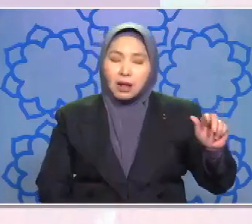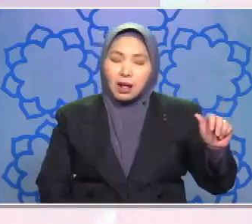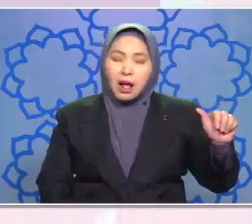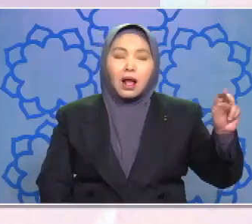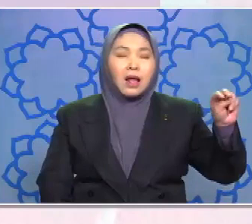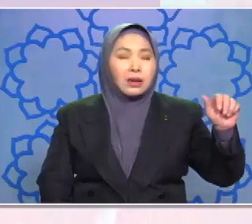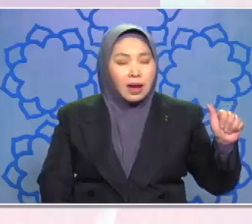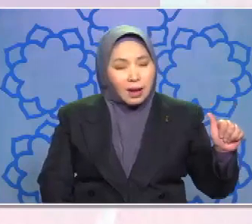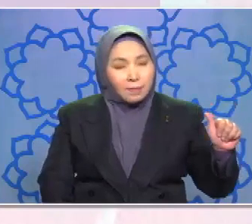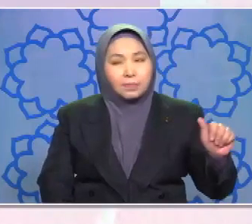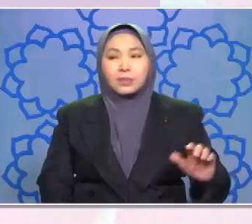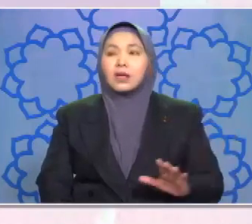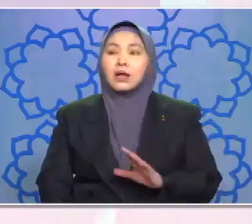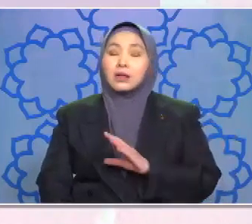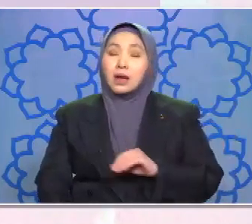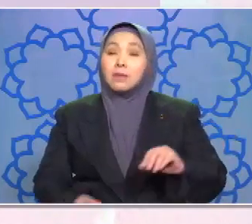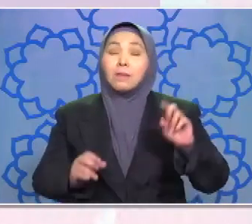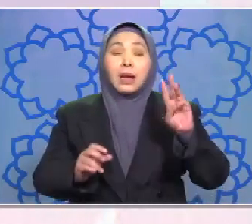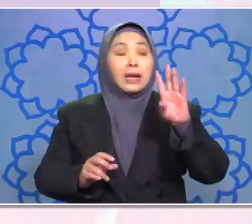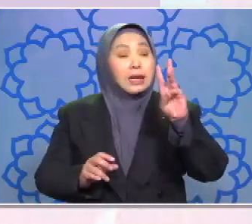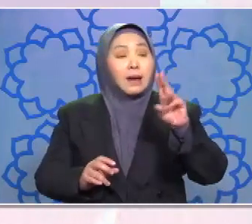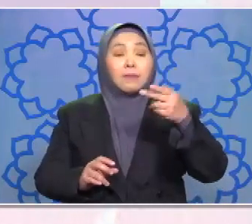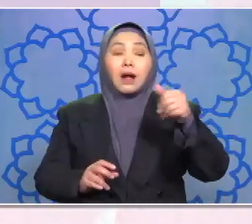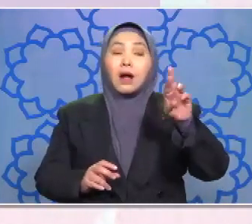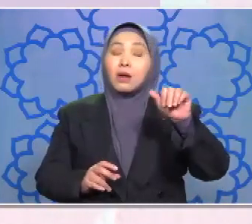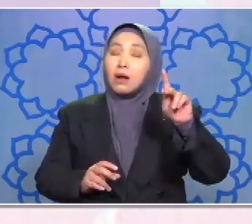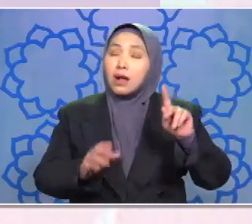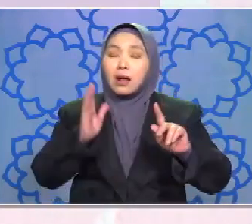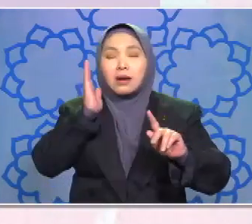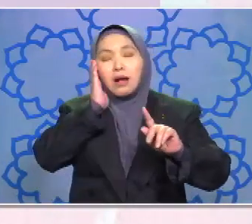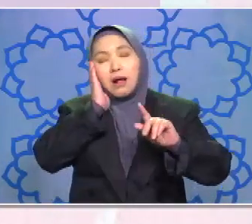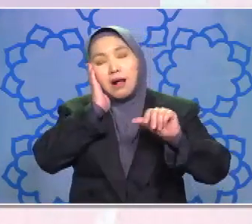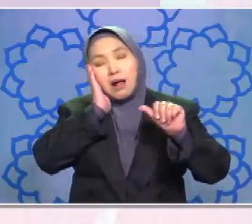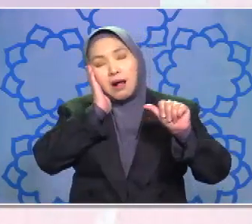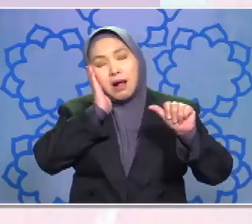al-ana, berapa harakat? 6 harakat.